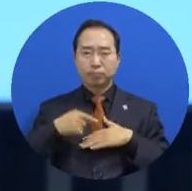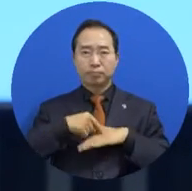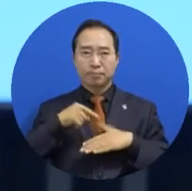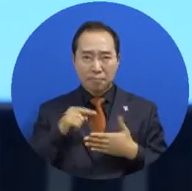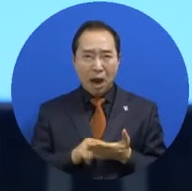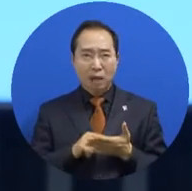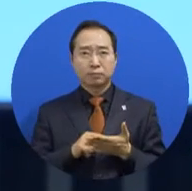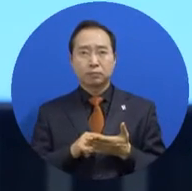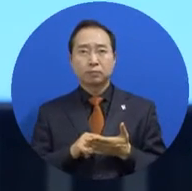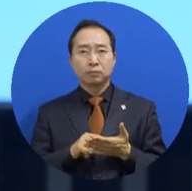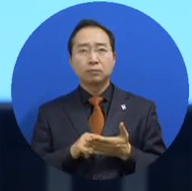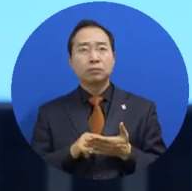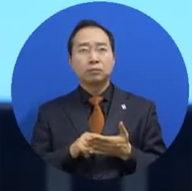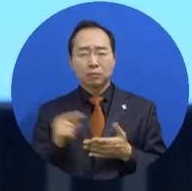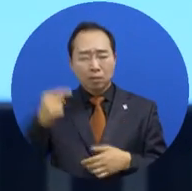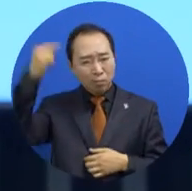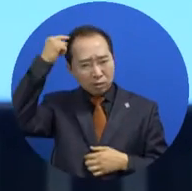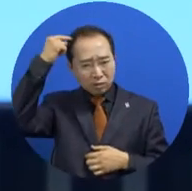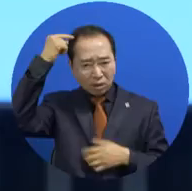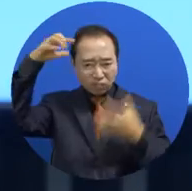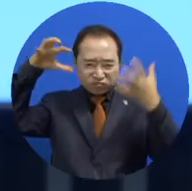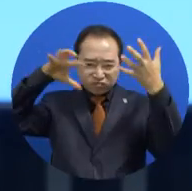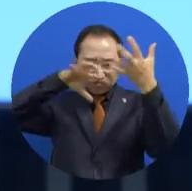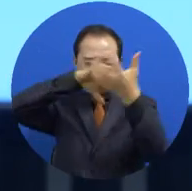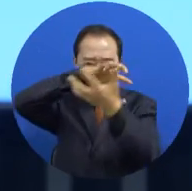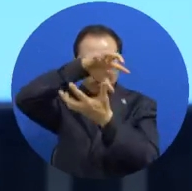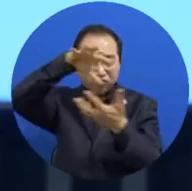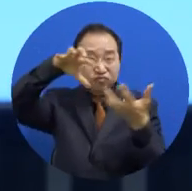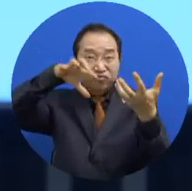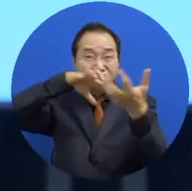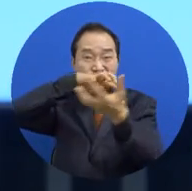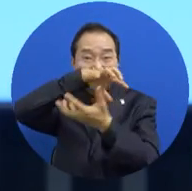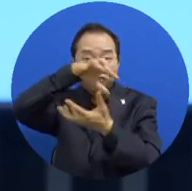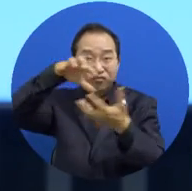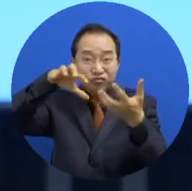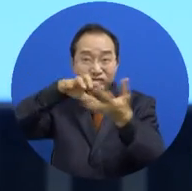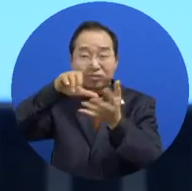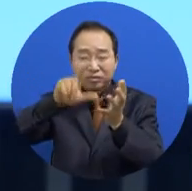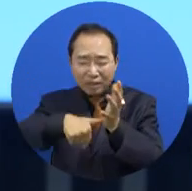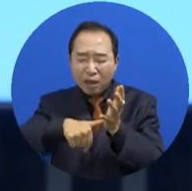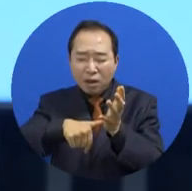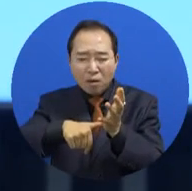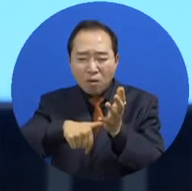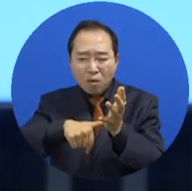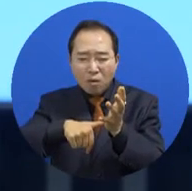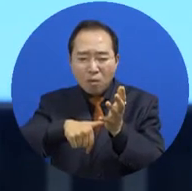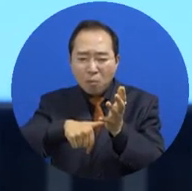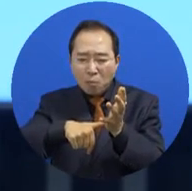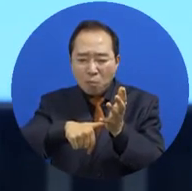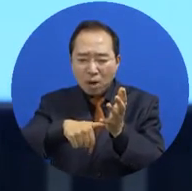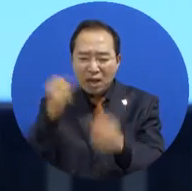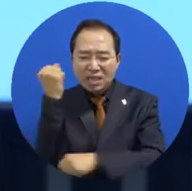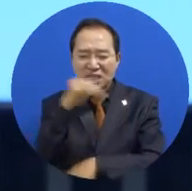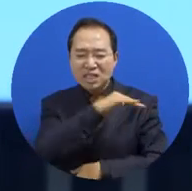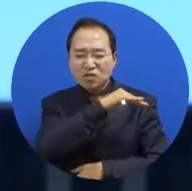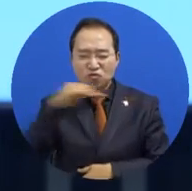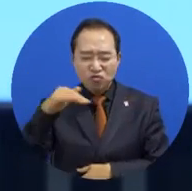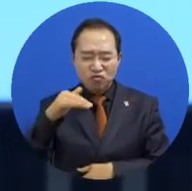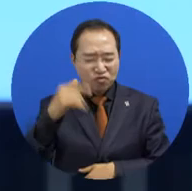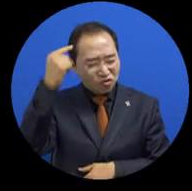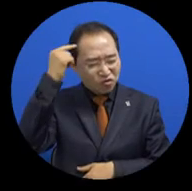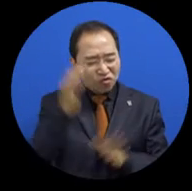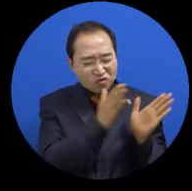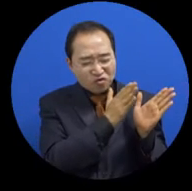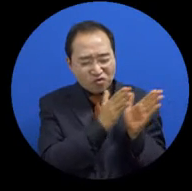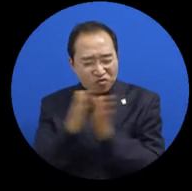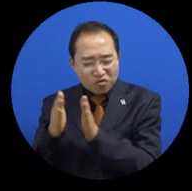뭔가 마음이 막 카오스로 막 이렇게 혼란스러울 때 거기에 딱 기준을 부여할 수